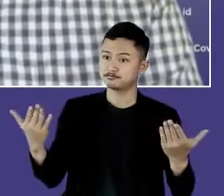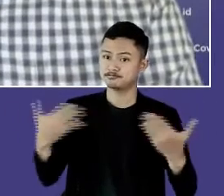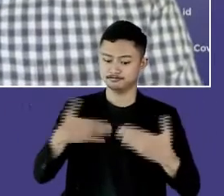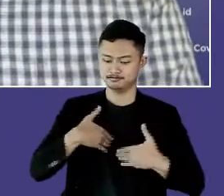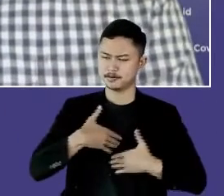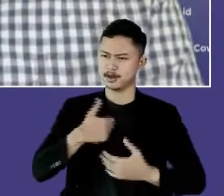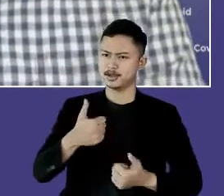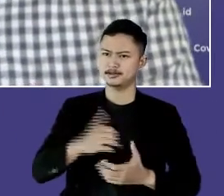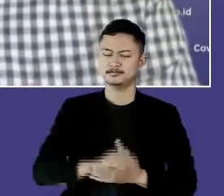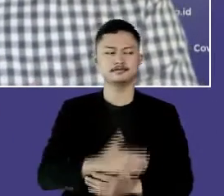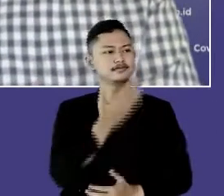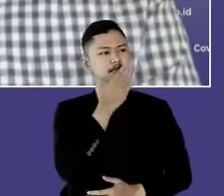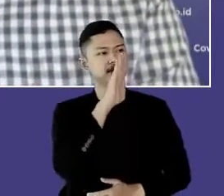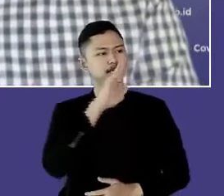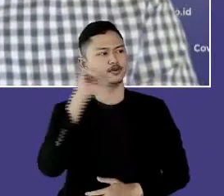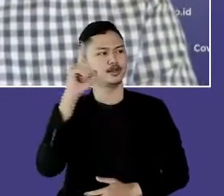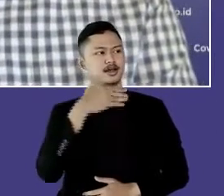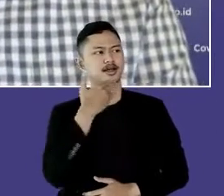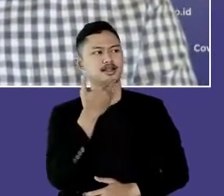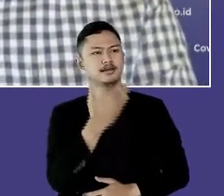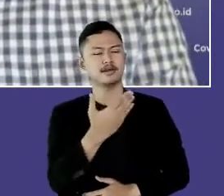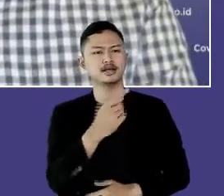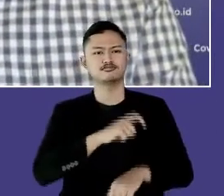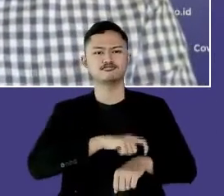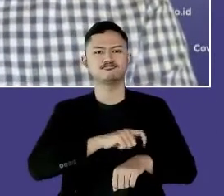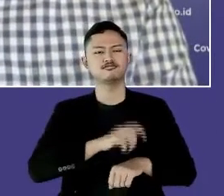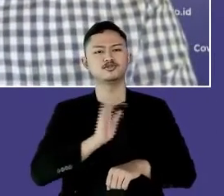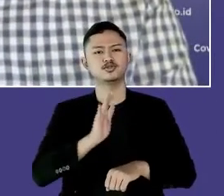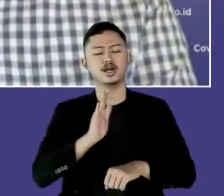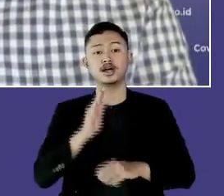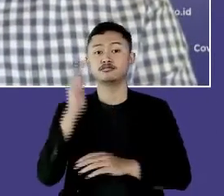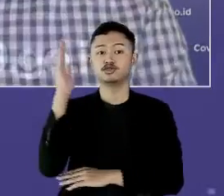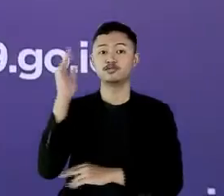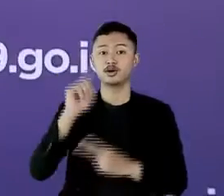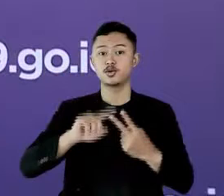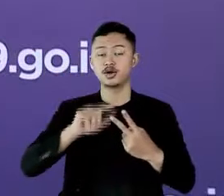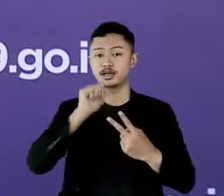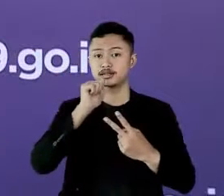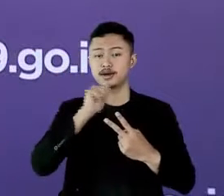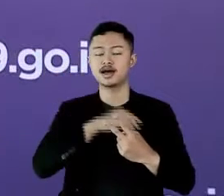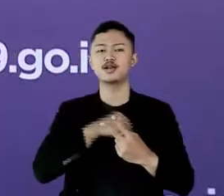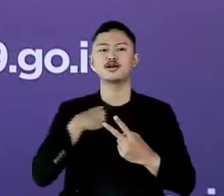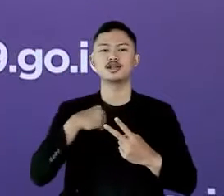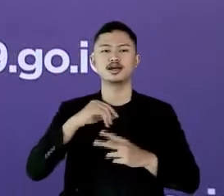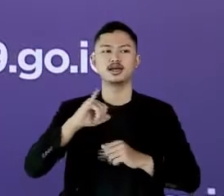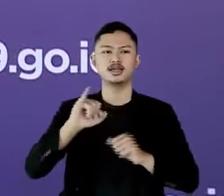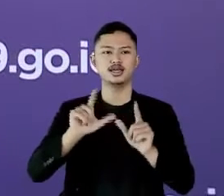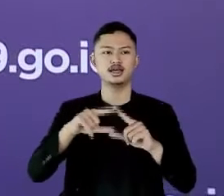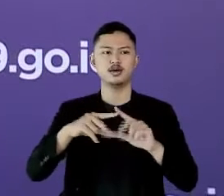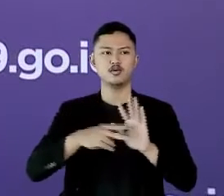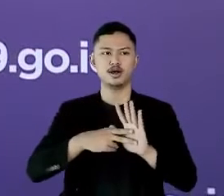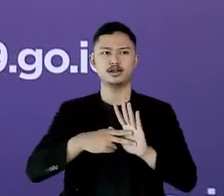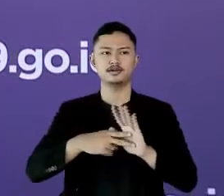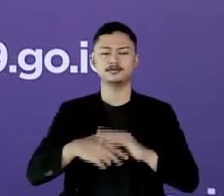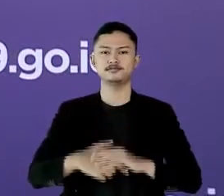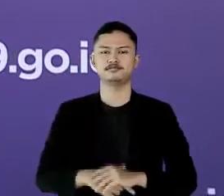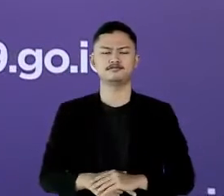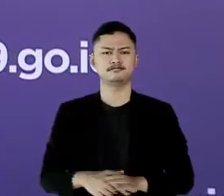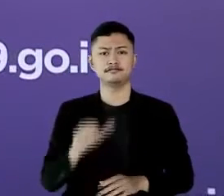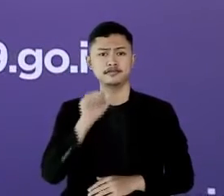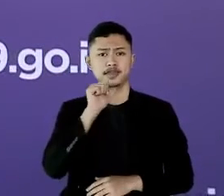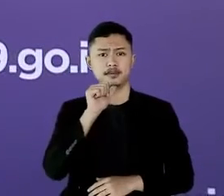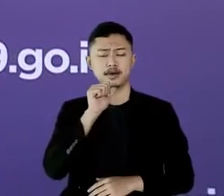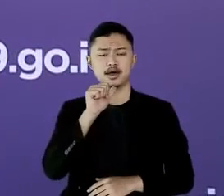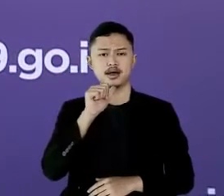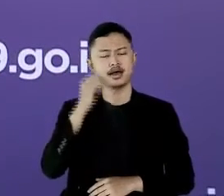kabar saya baik. Alhamdulillah baik, terima kasih atas waktunya. Dan narasumber berikutnya adalah Dr. Iwan Aryawan, MSPH. Beliau adalah